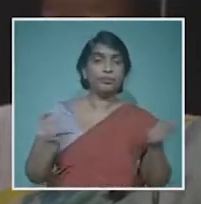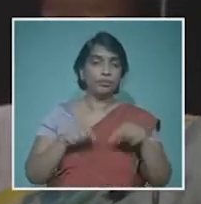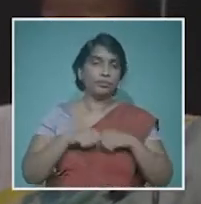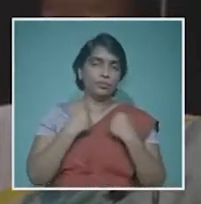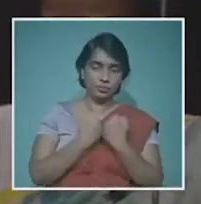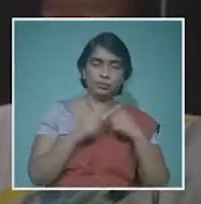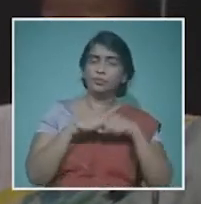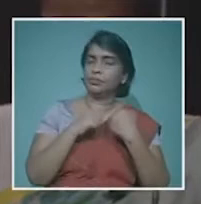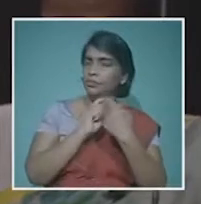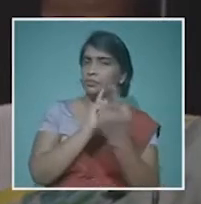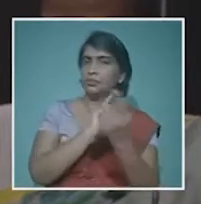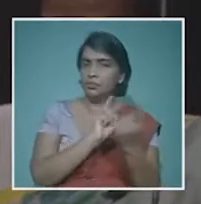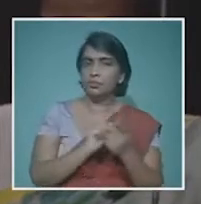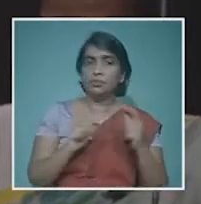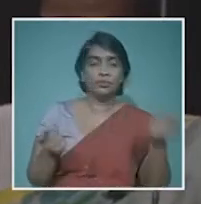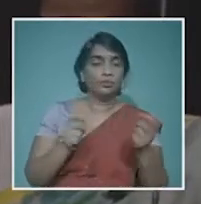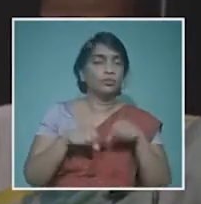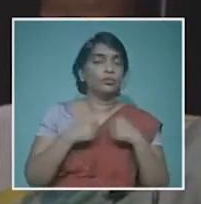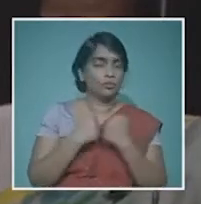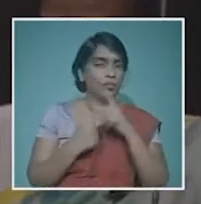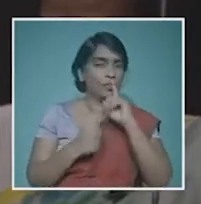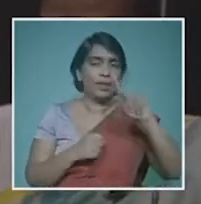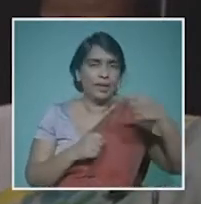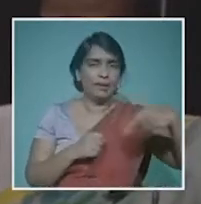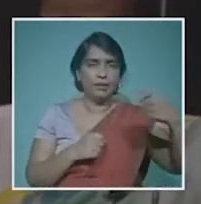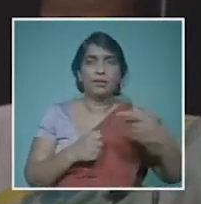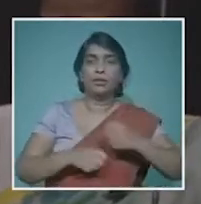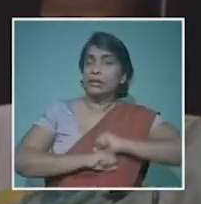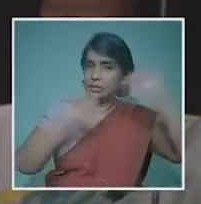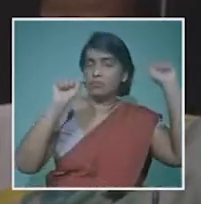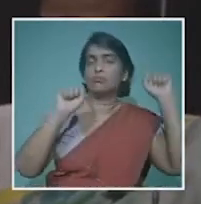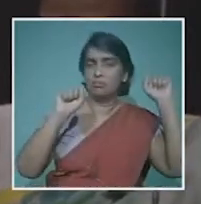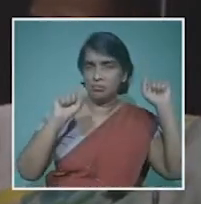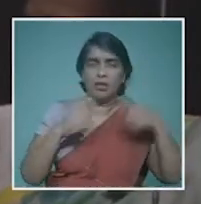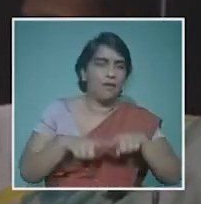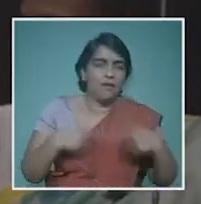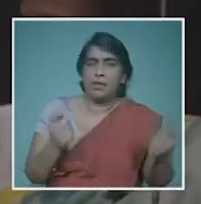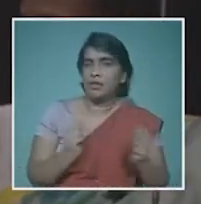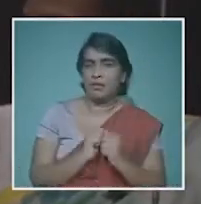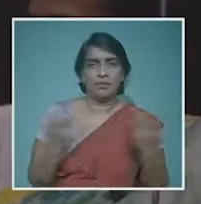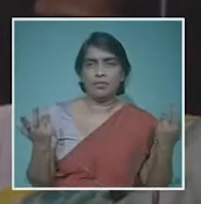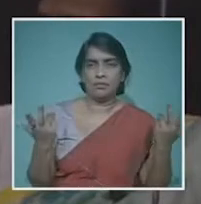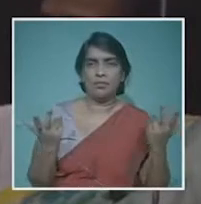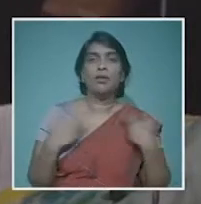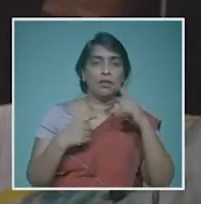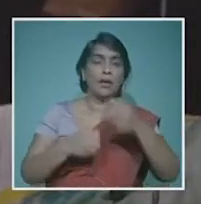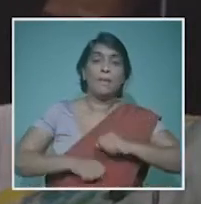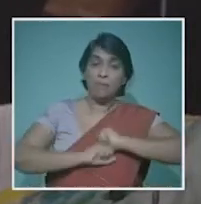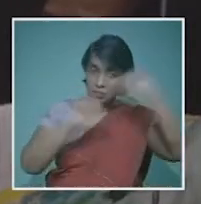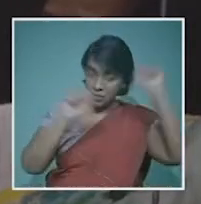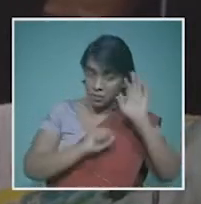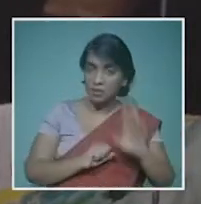කරා. වෙළඳ සංගම් කියනවා හෙට අනිද්දා අපි පාරට බහින්න ඕන. වෙන විකල්පයක් නැහැ. මගෝ ඔයගොල්ලෝ පාරට බහිනව